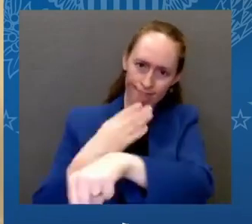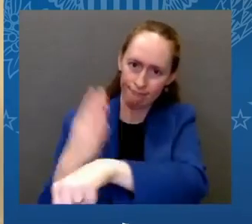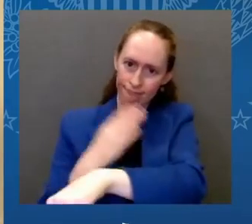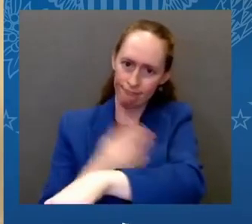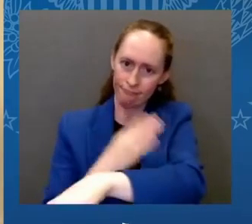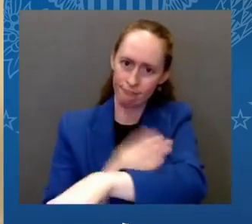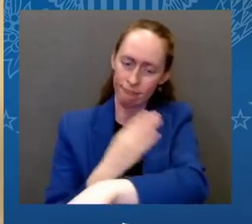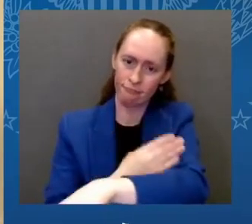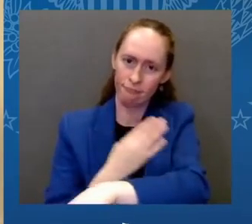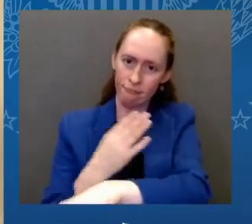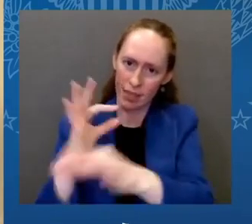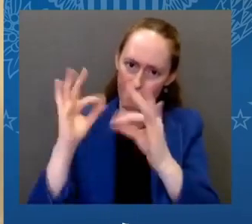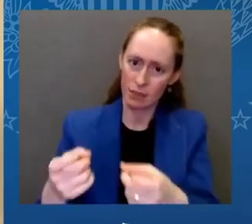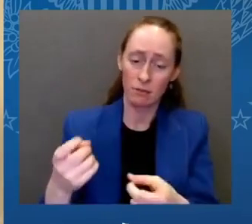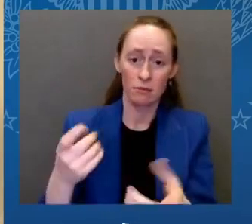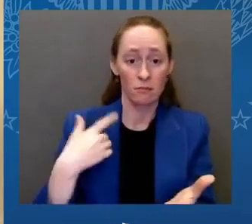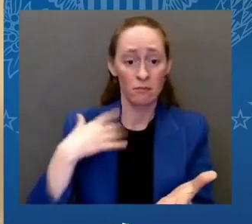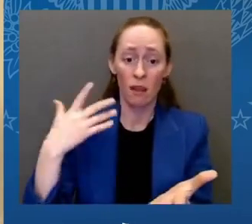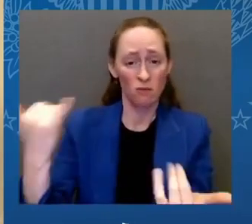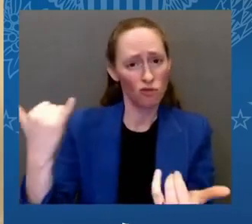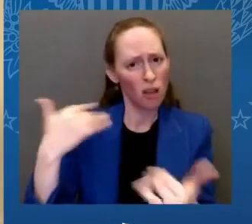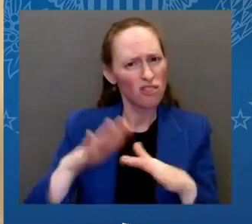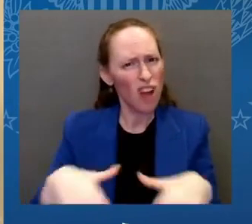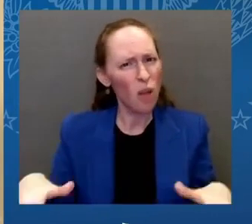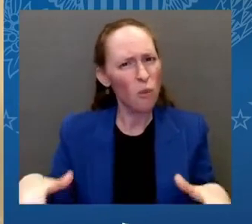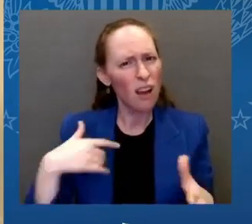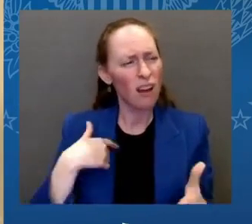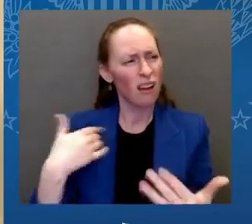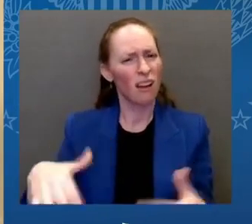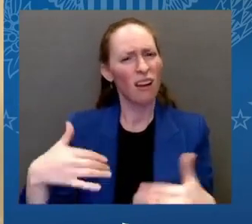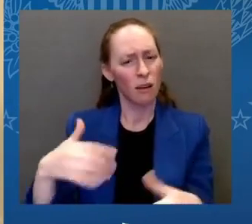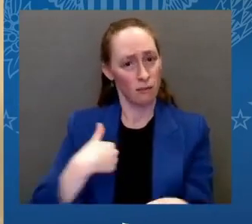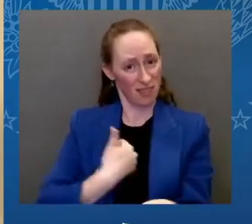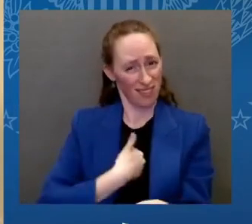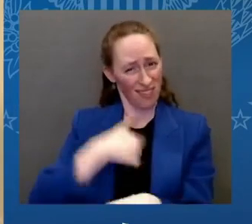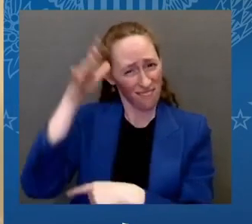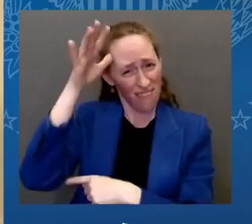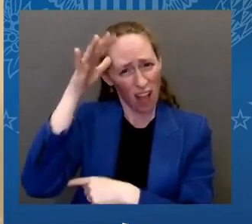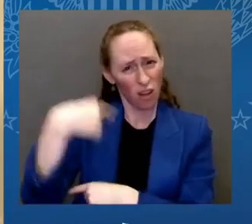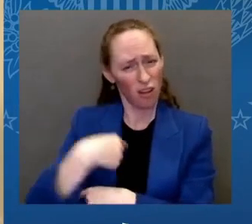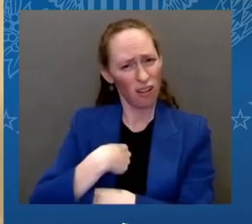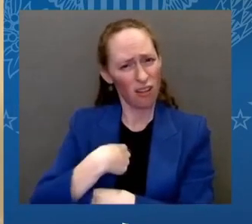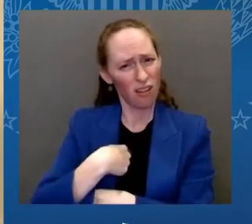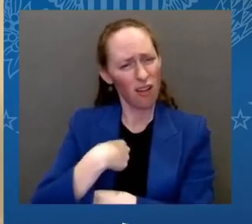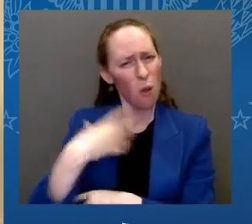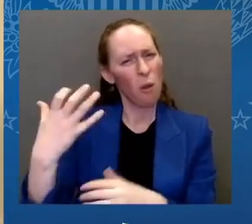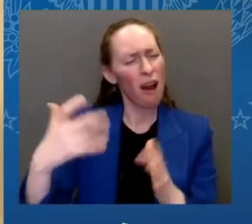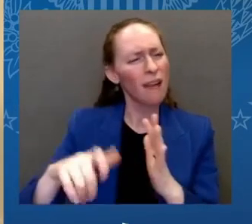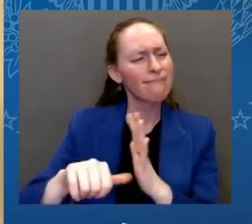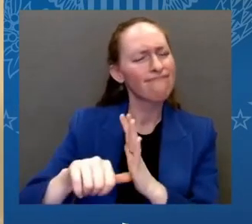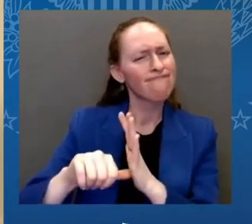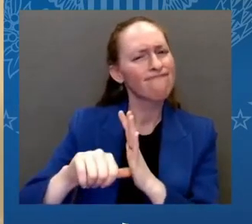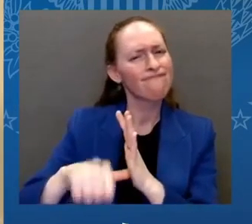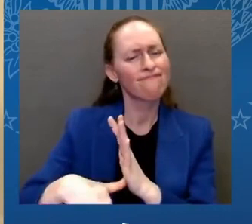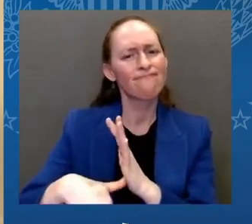Ви знаєте, як у нас батьки втратили своїх синів на фронті або своїх доньок,